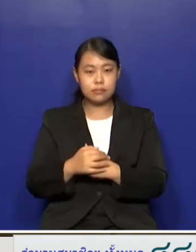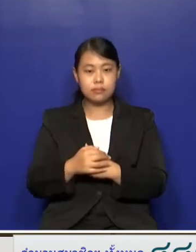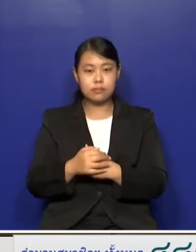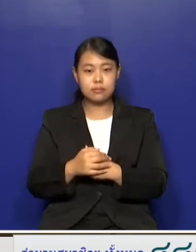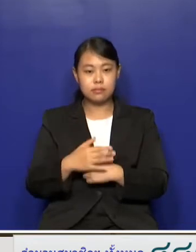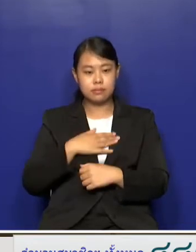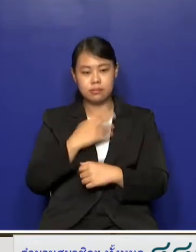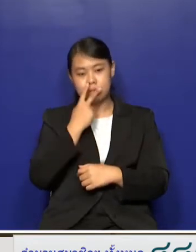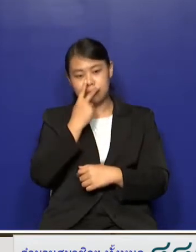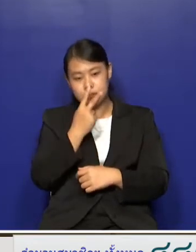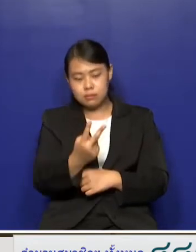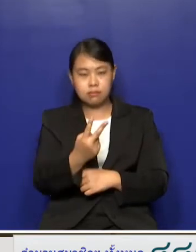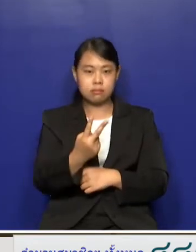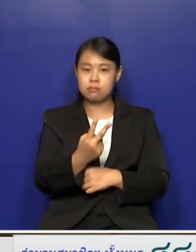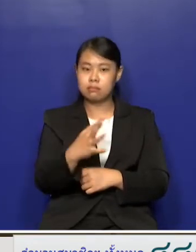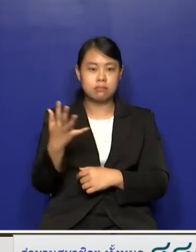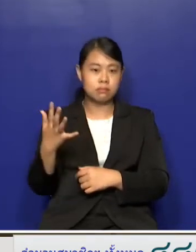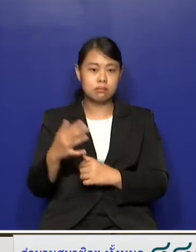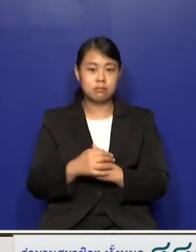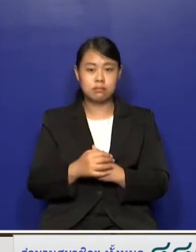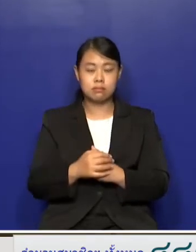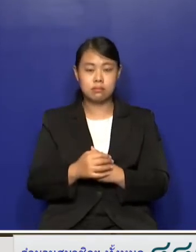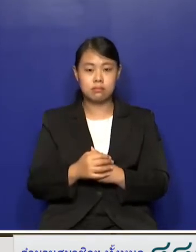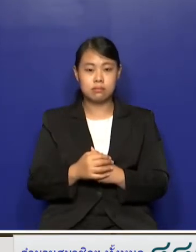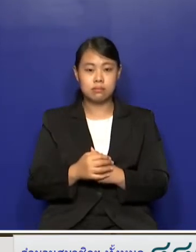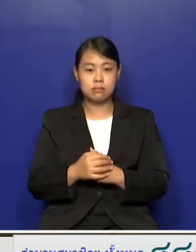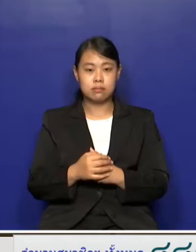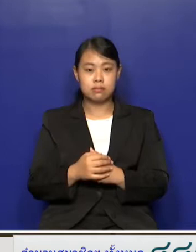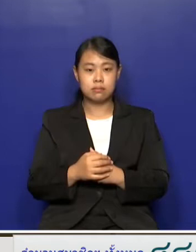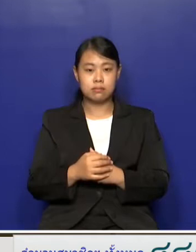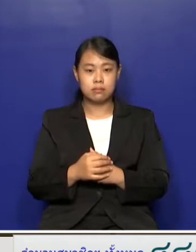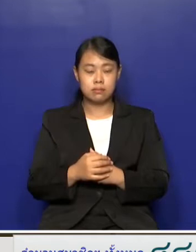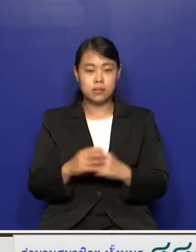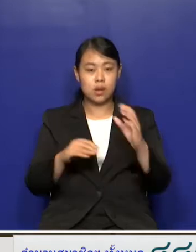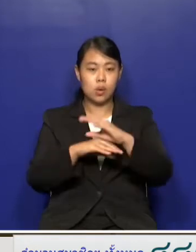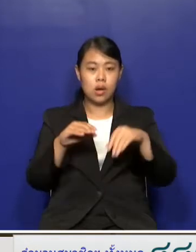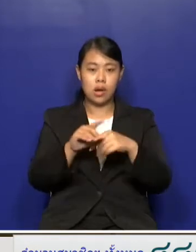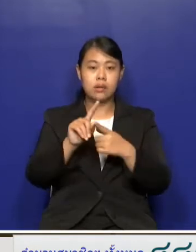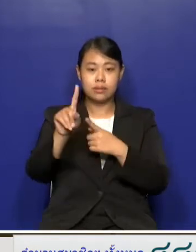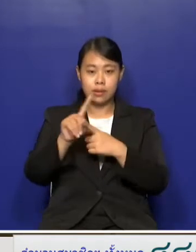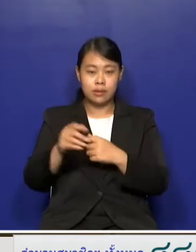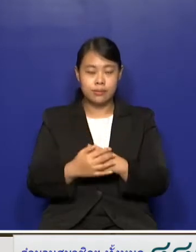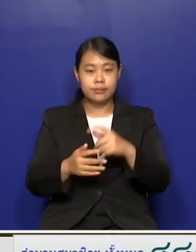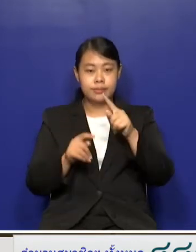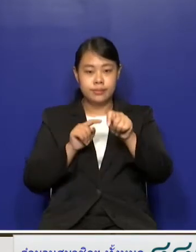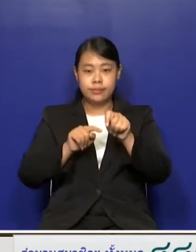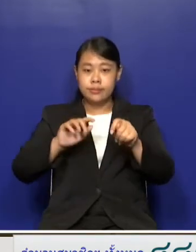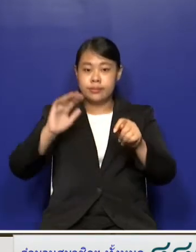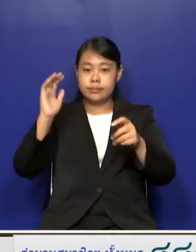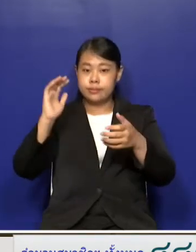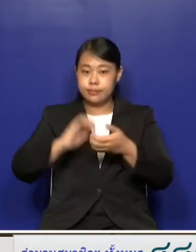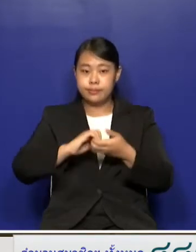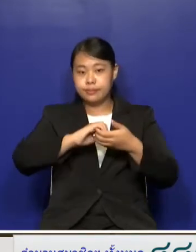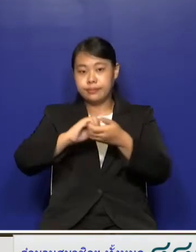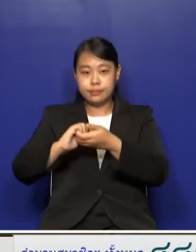ภาพปรากฎที่ชัดเจนว่าเอ่อมีอยู่เพียงโครงการเดียวคือตำบลแบบบูรณาการ Genie